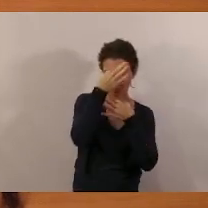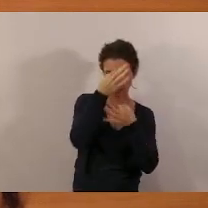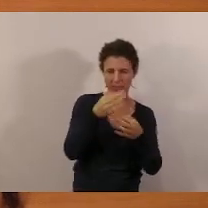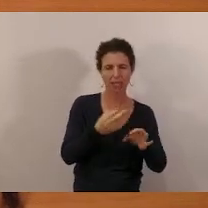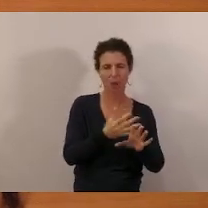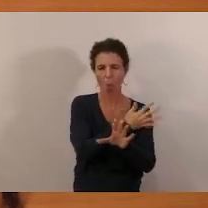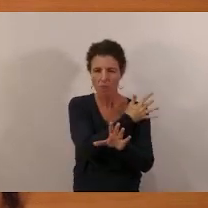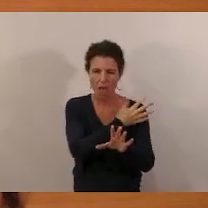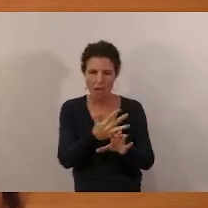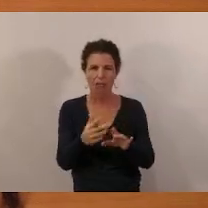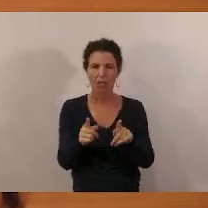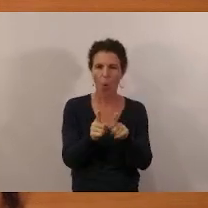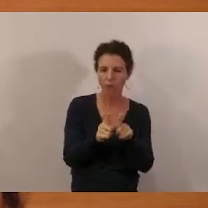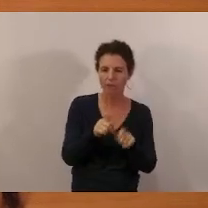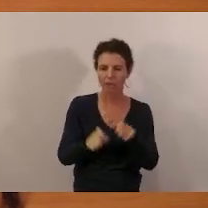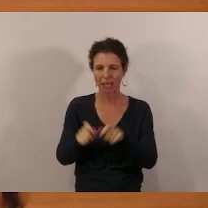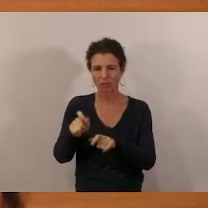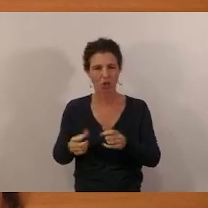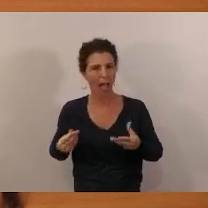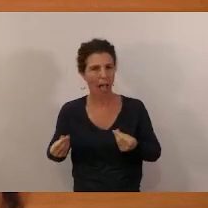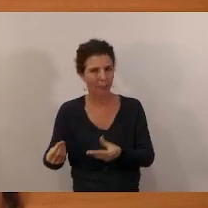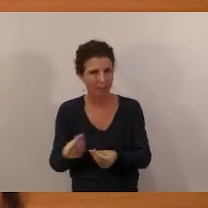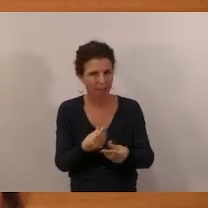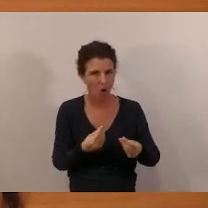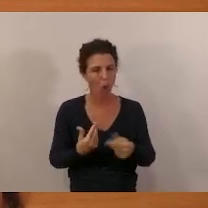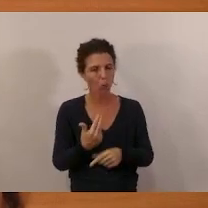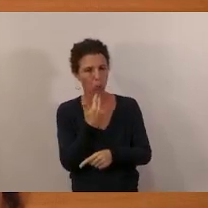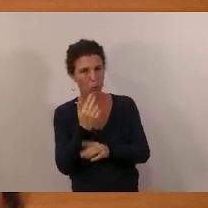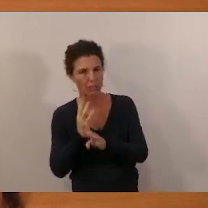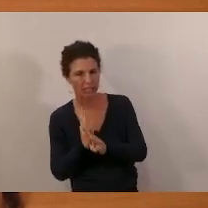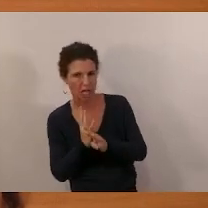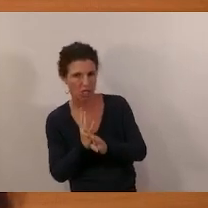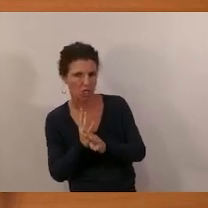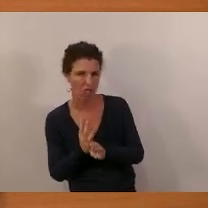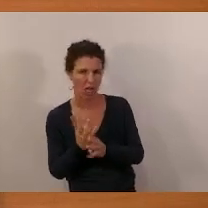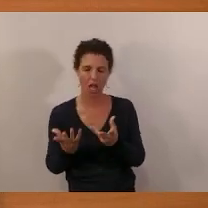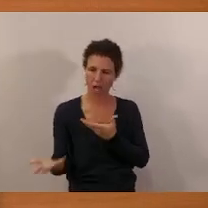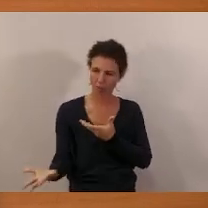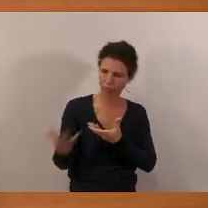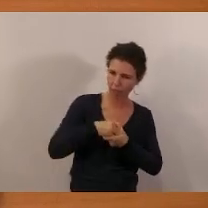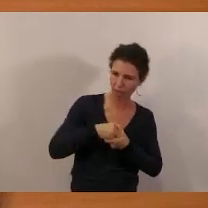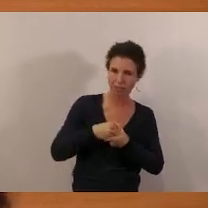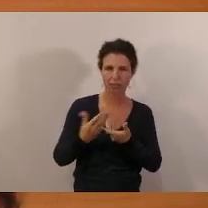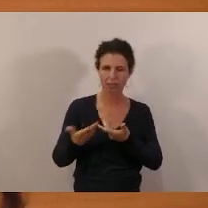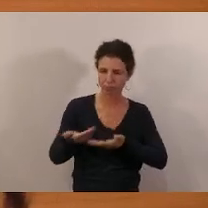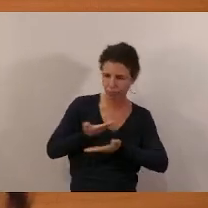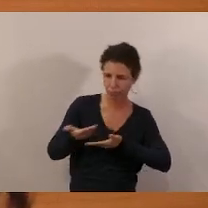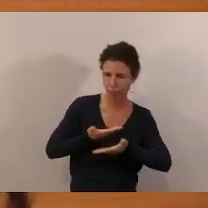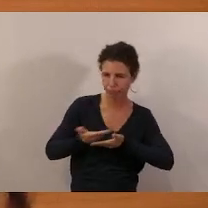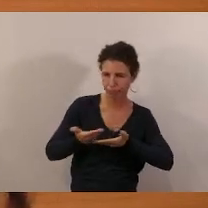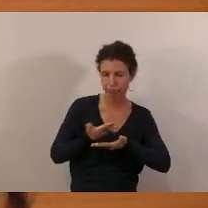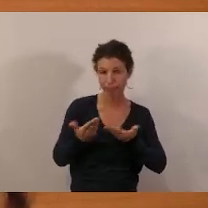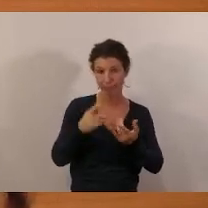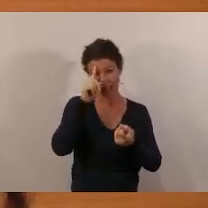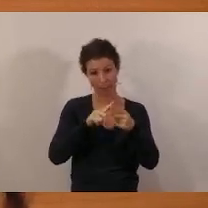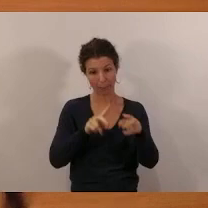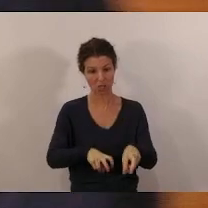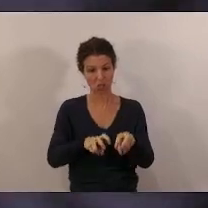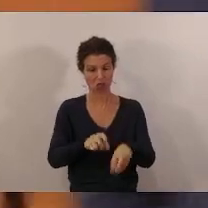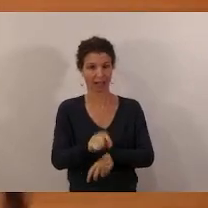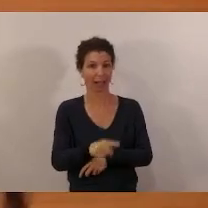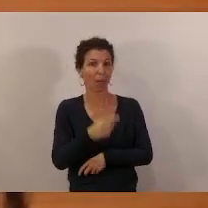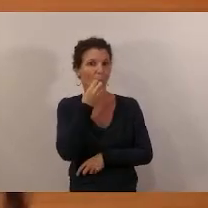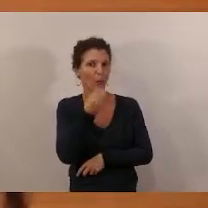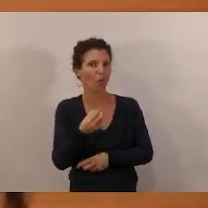des riverains, des habitants, des usagers sur ce jardin. Et bonne nouvelle, la première concertation, j'ai